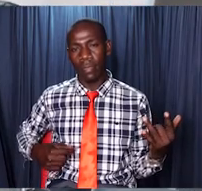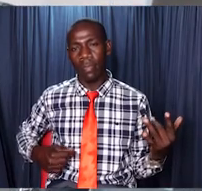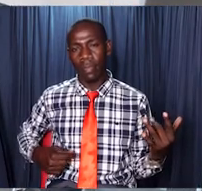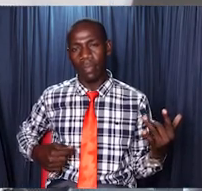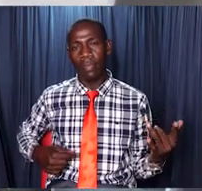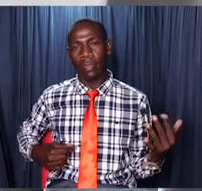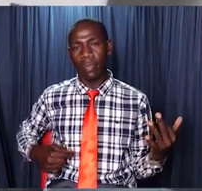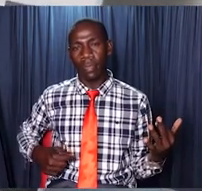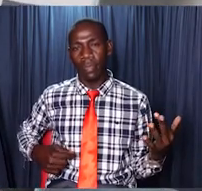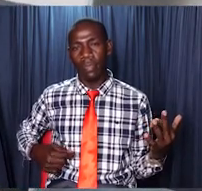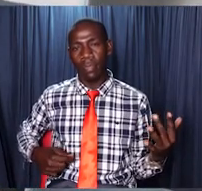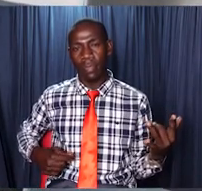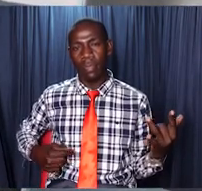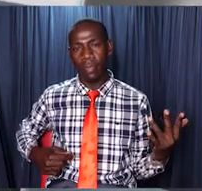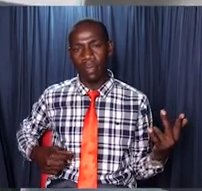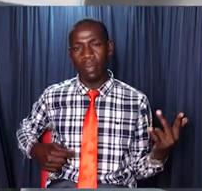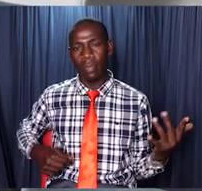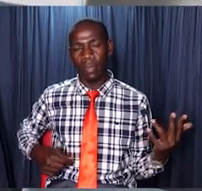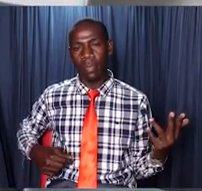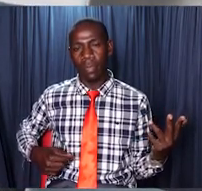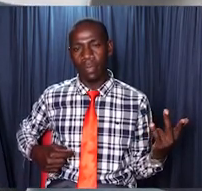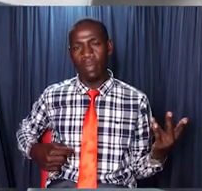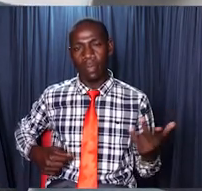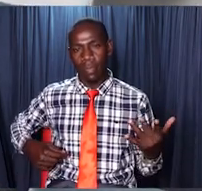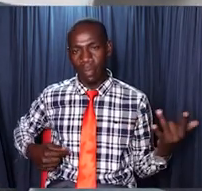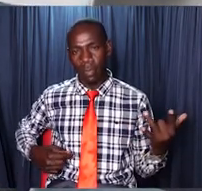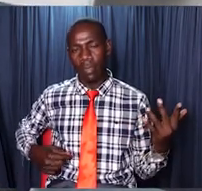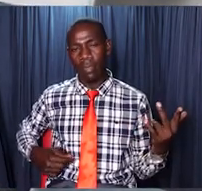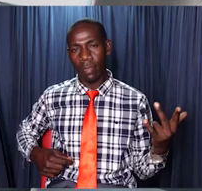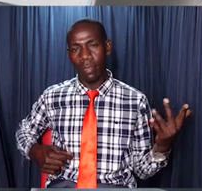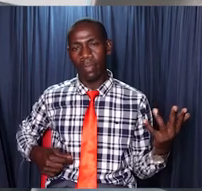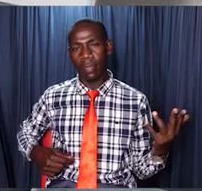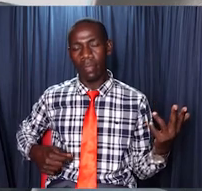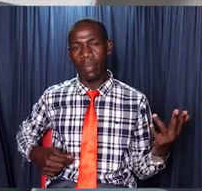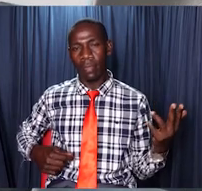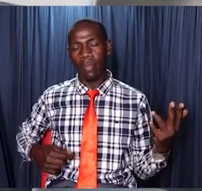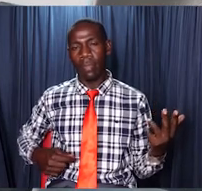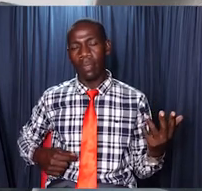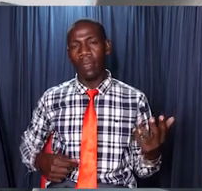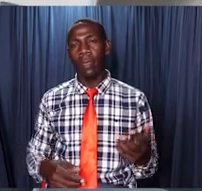Oh, to him, baby.